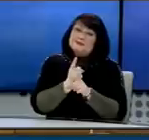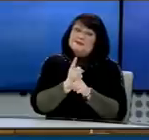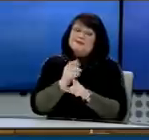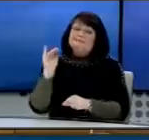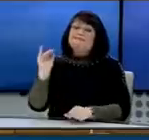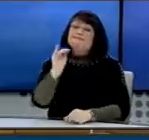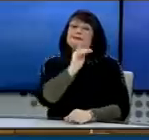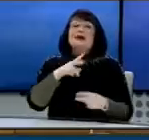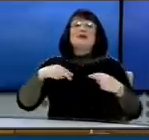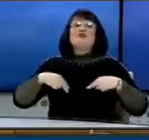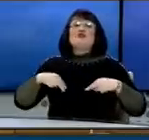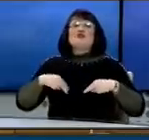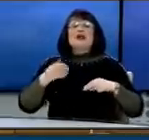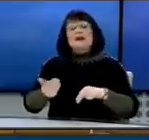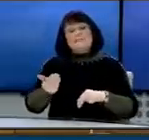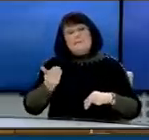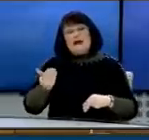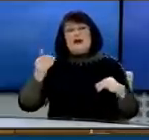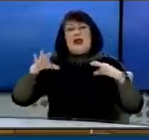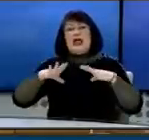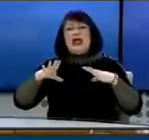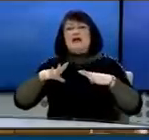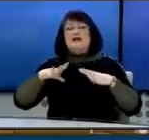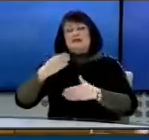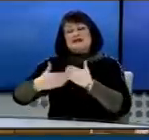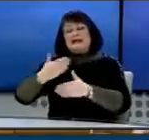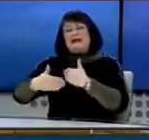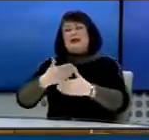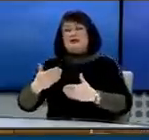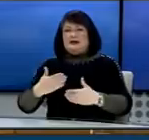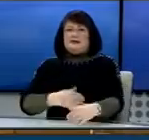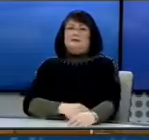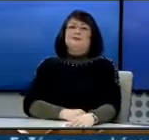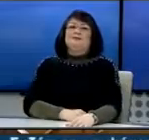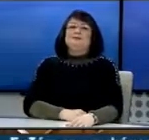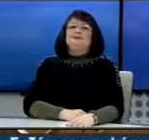Υπουργέ, βάσει προκαθορισμένων διαδικασιών.